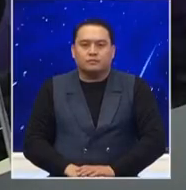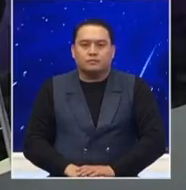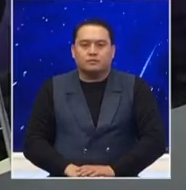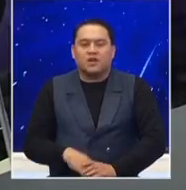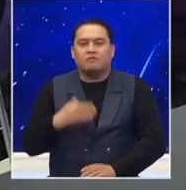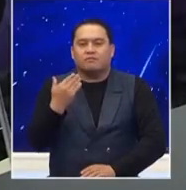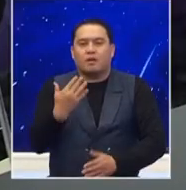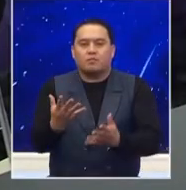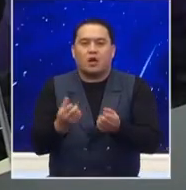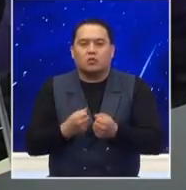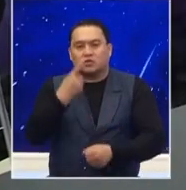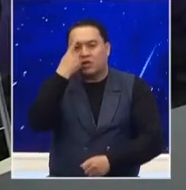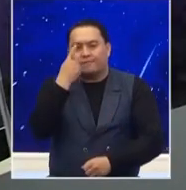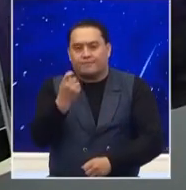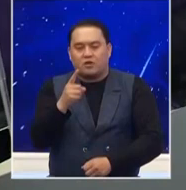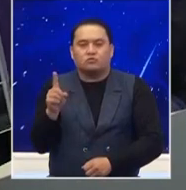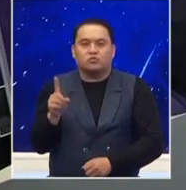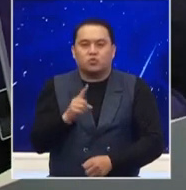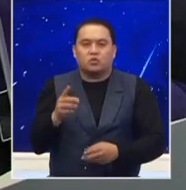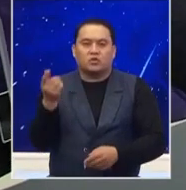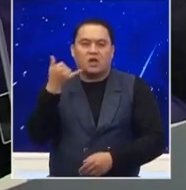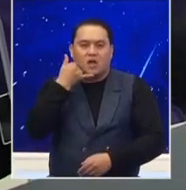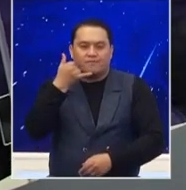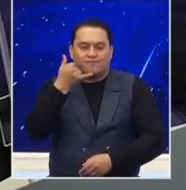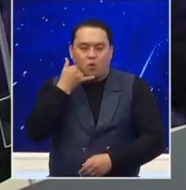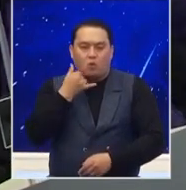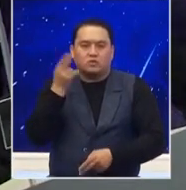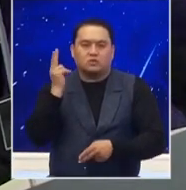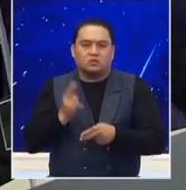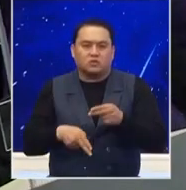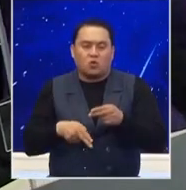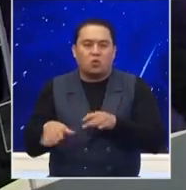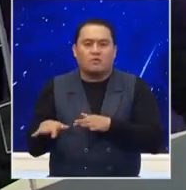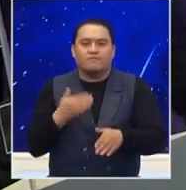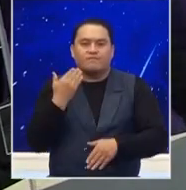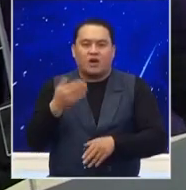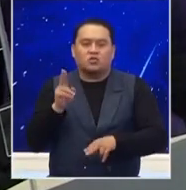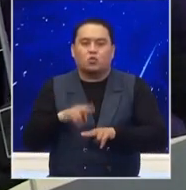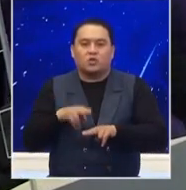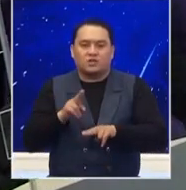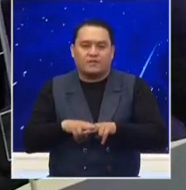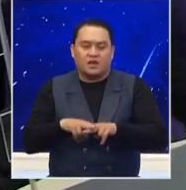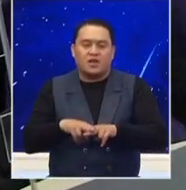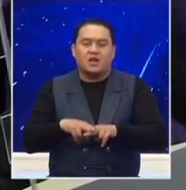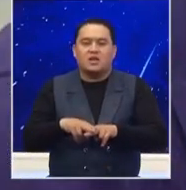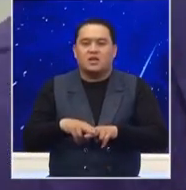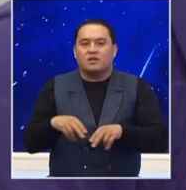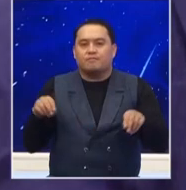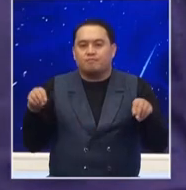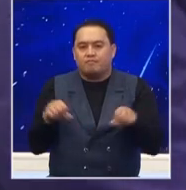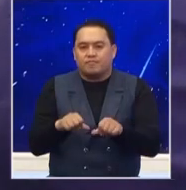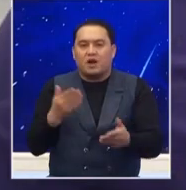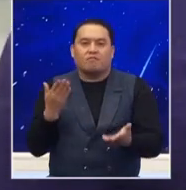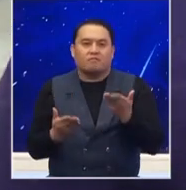Вы получаете СМС-уведомление на свой телефон за месяц до истечения срока действия вашего удостоверения личности или водительских